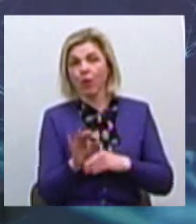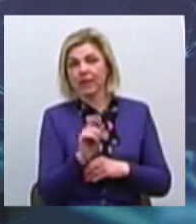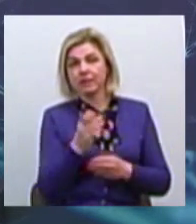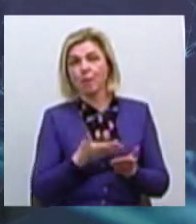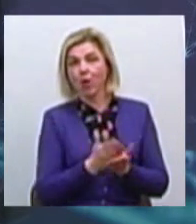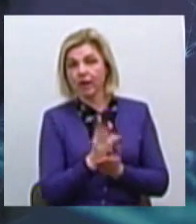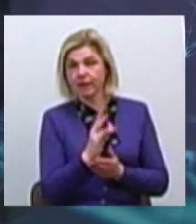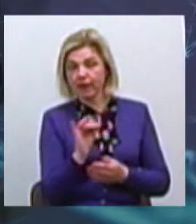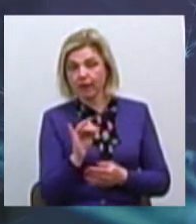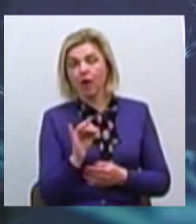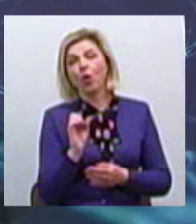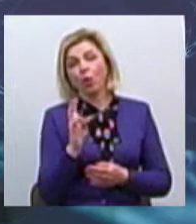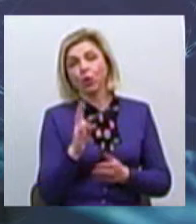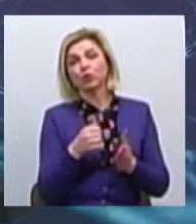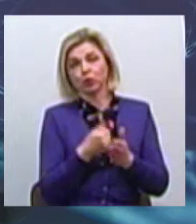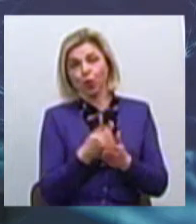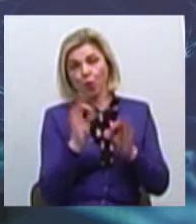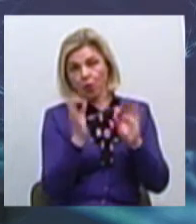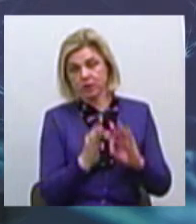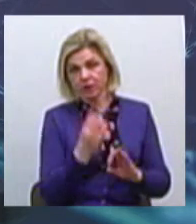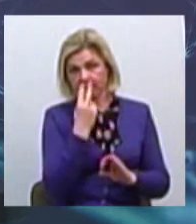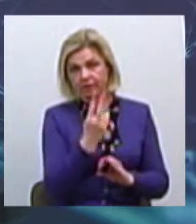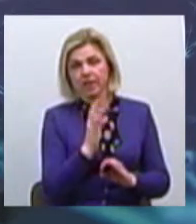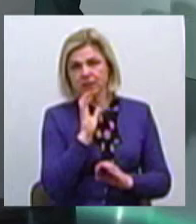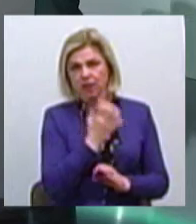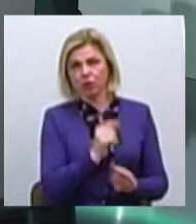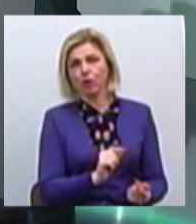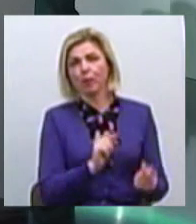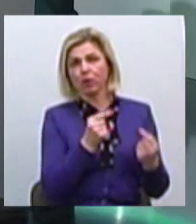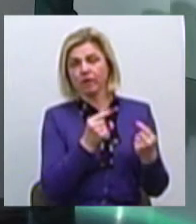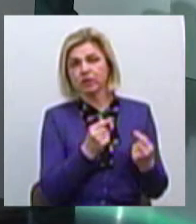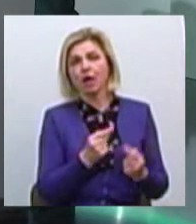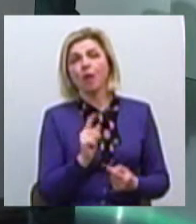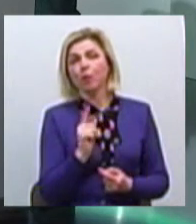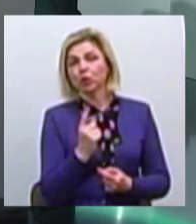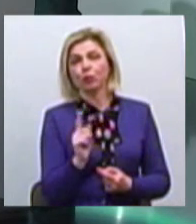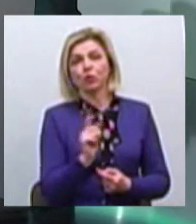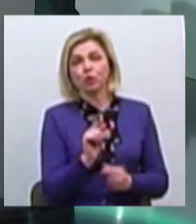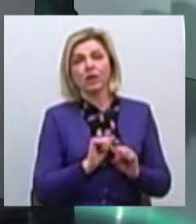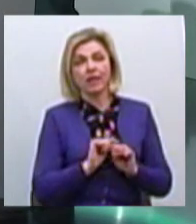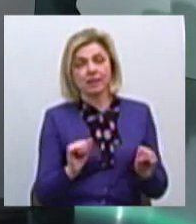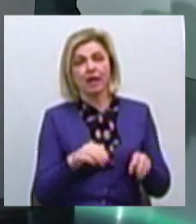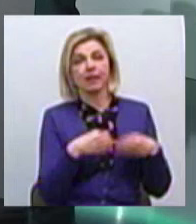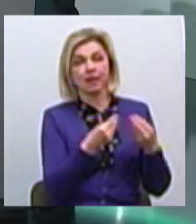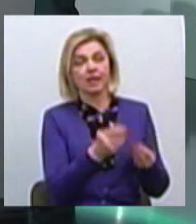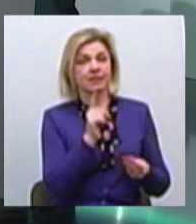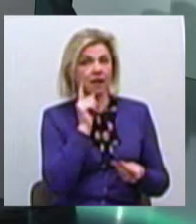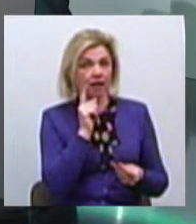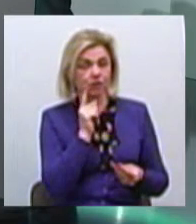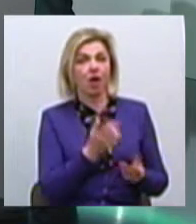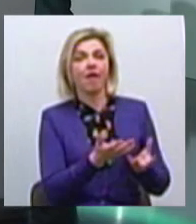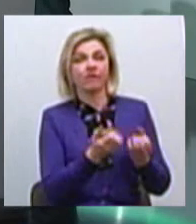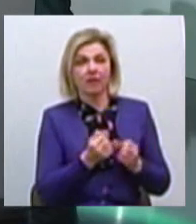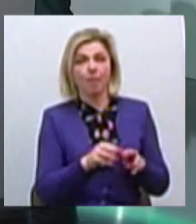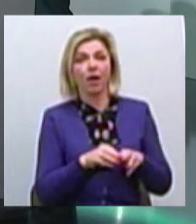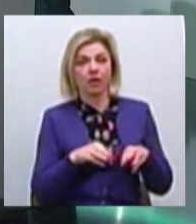будет до осени мы увидим серьезнейшее противостояние, потому что то, что нельзя дать Зеленскому взять парламент,